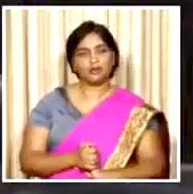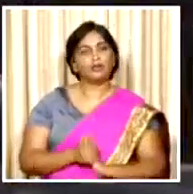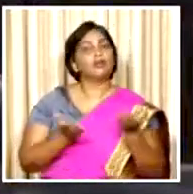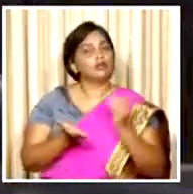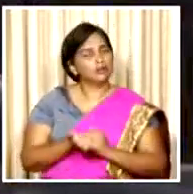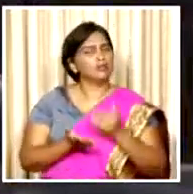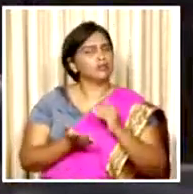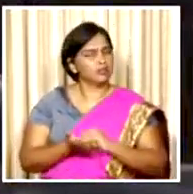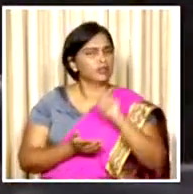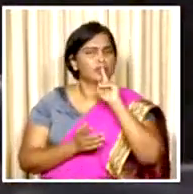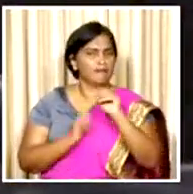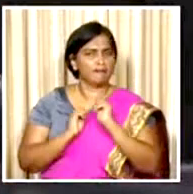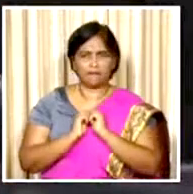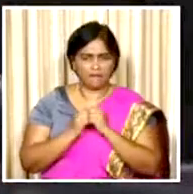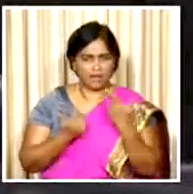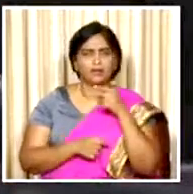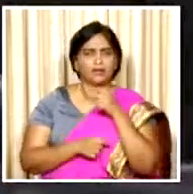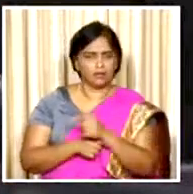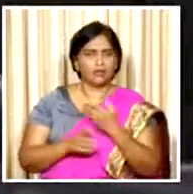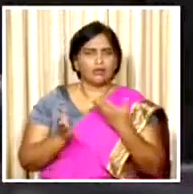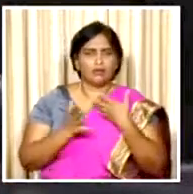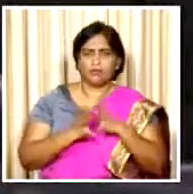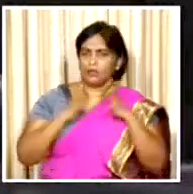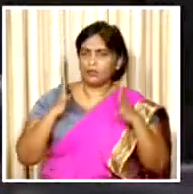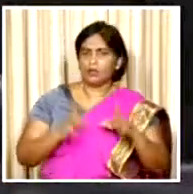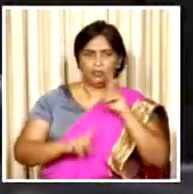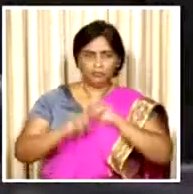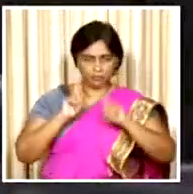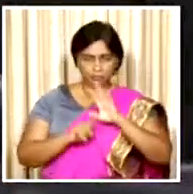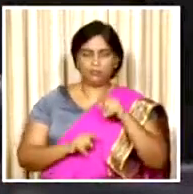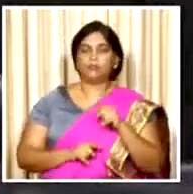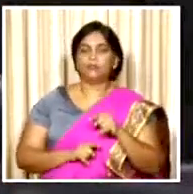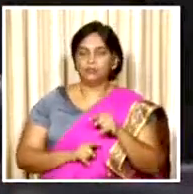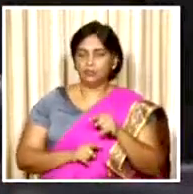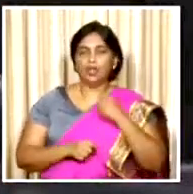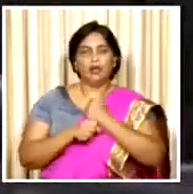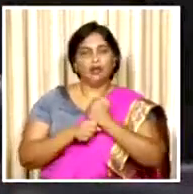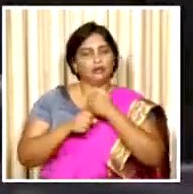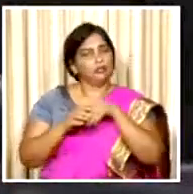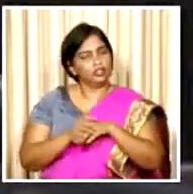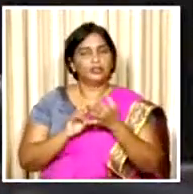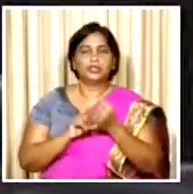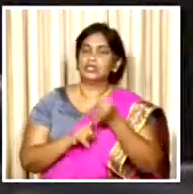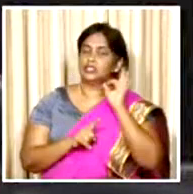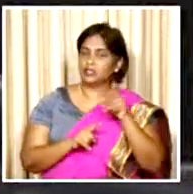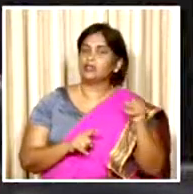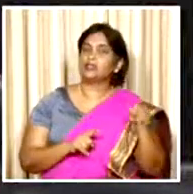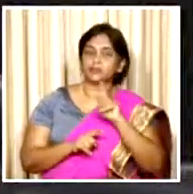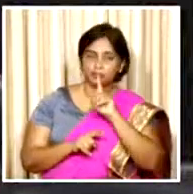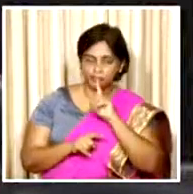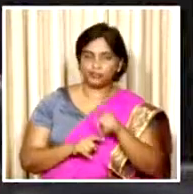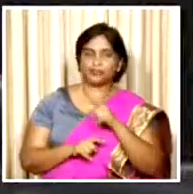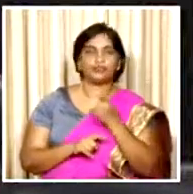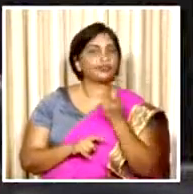නැවත නැවත කියන්න අවශ්‍ය නෑ මම හිතන්නේ. මෙතන අපි ගොඩාක් කතා කරපු දෙයක් ආණ්ඩුව විසිනුත් ජනාධිපති විසිනුත් කියන